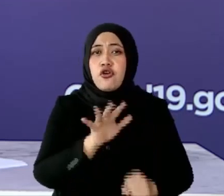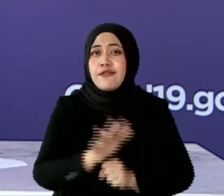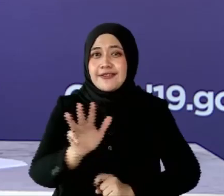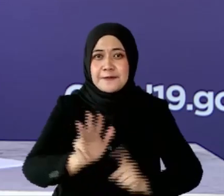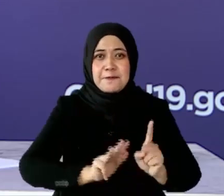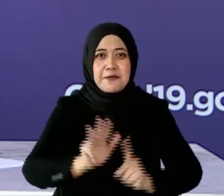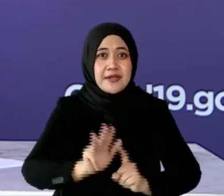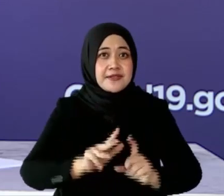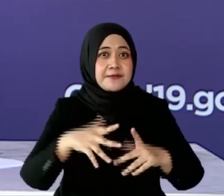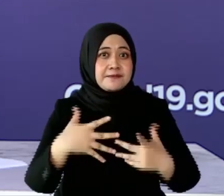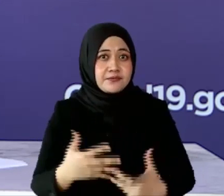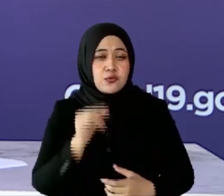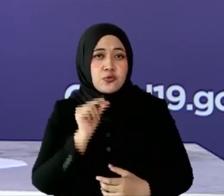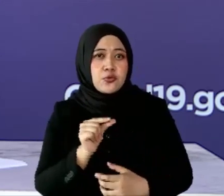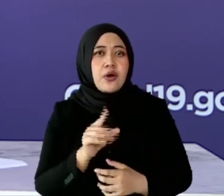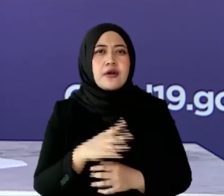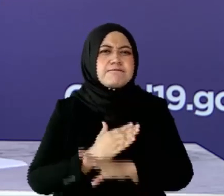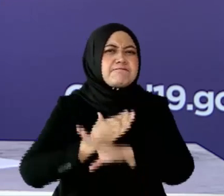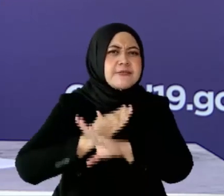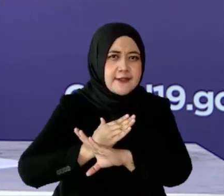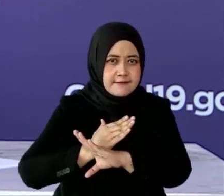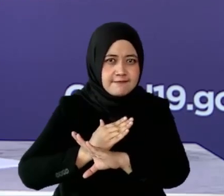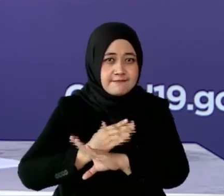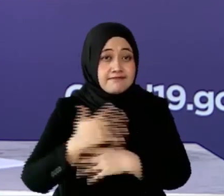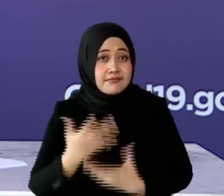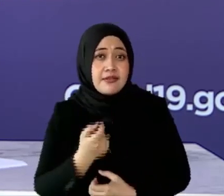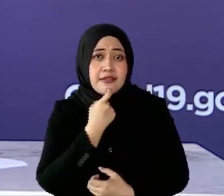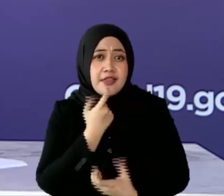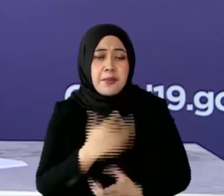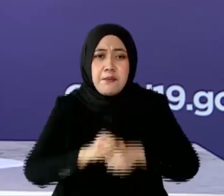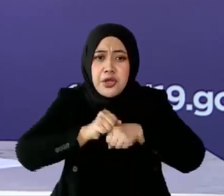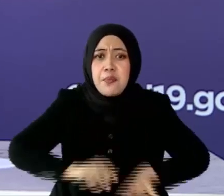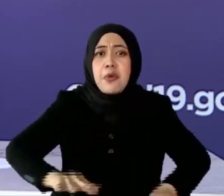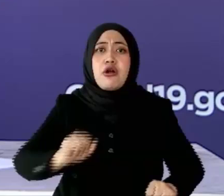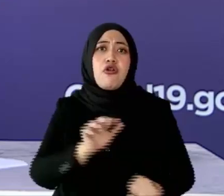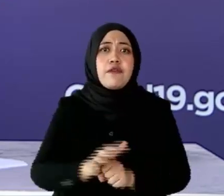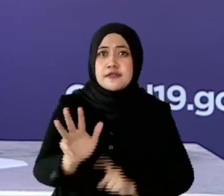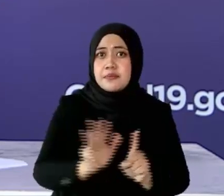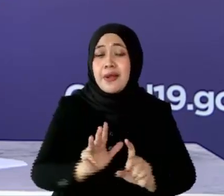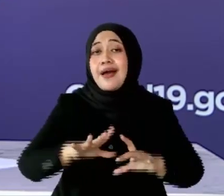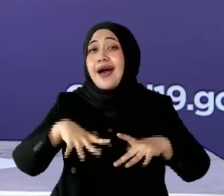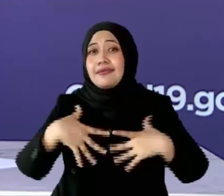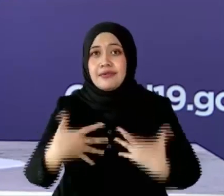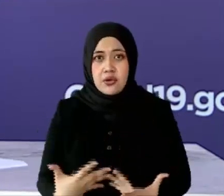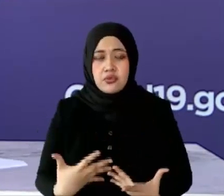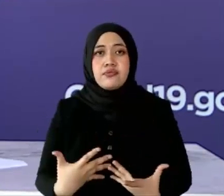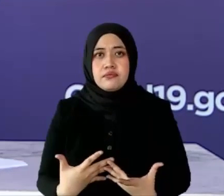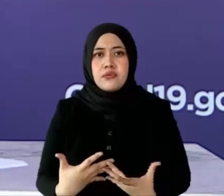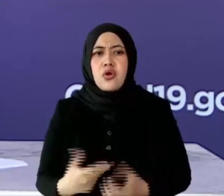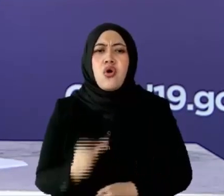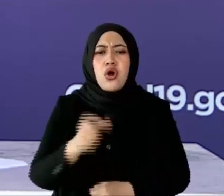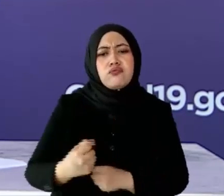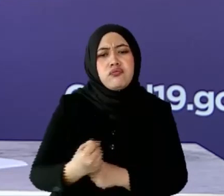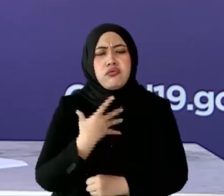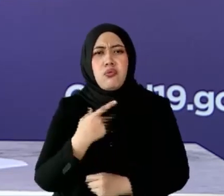COVID-19 adalah untuk melakukan pencegahan terhadap penularan COVID-19 ataupun juga mencegah seseorang yang